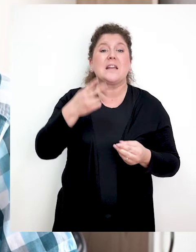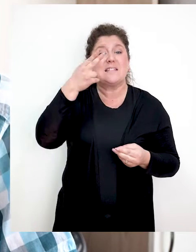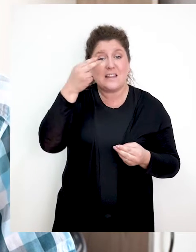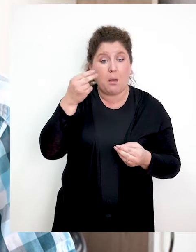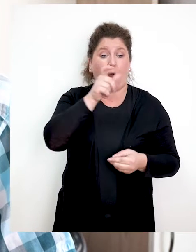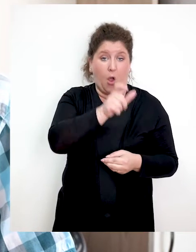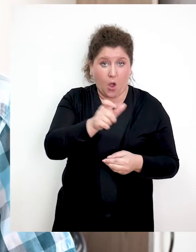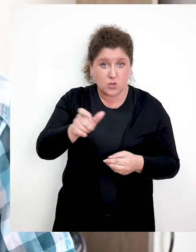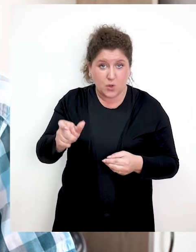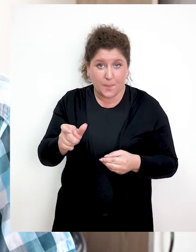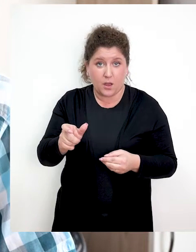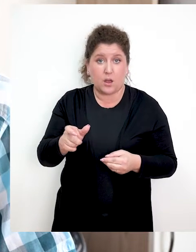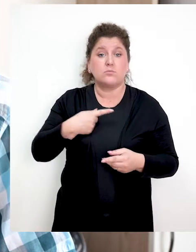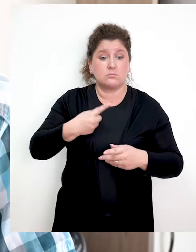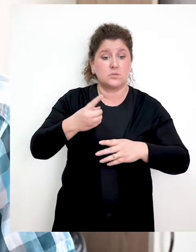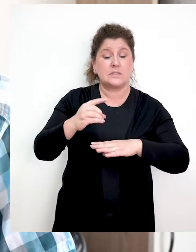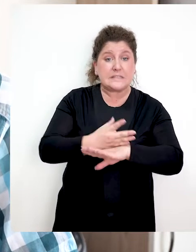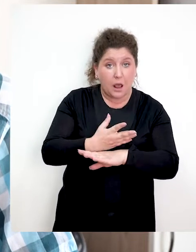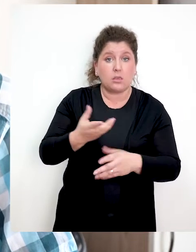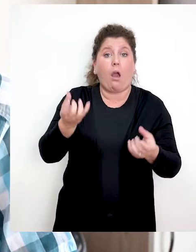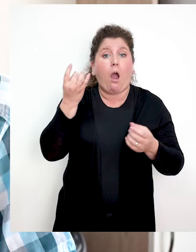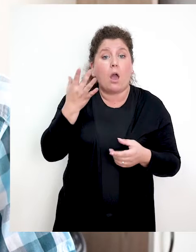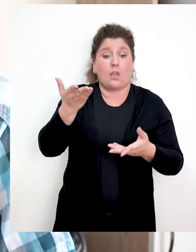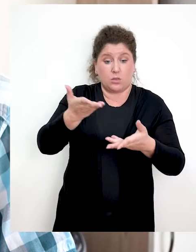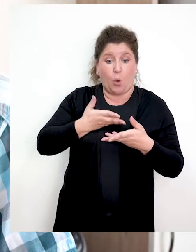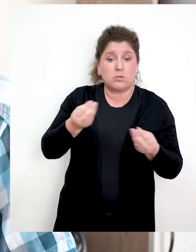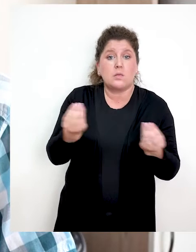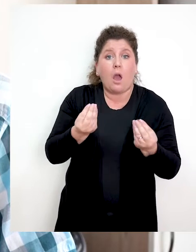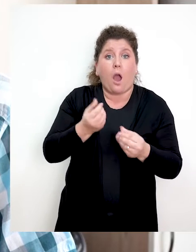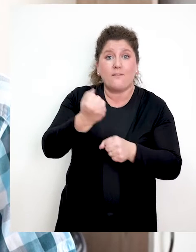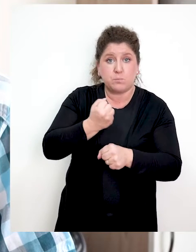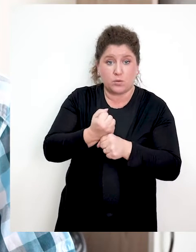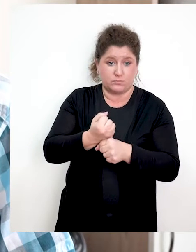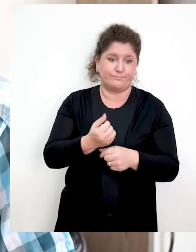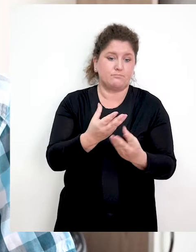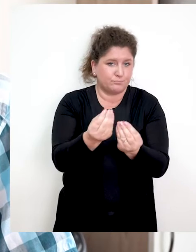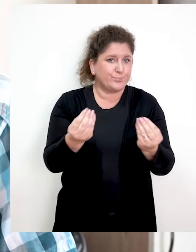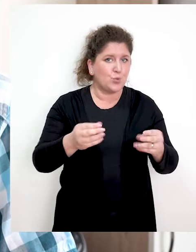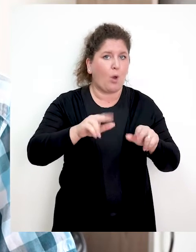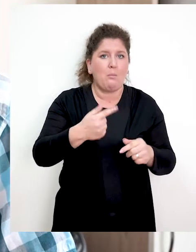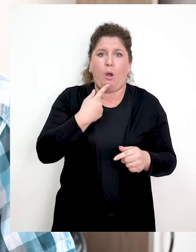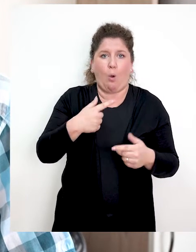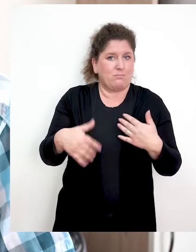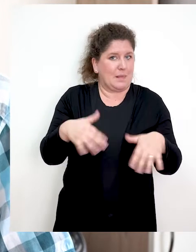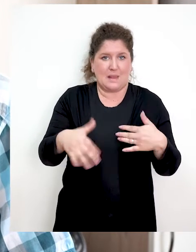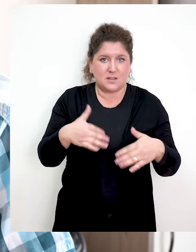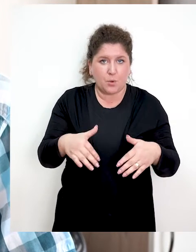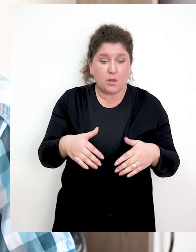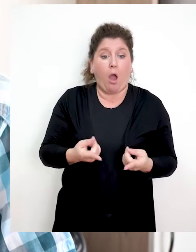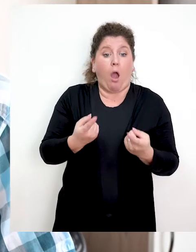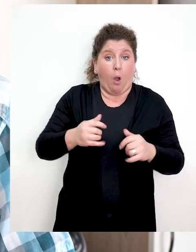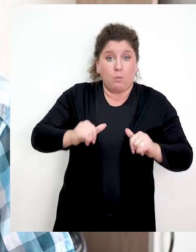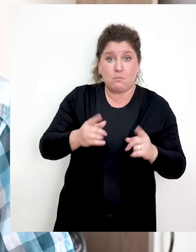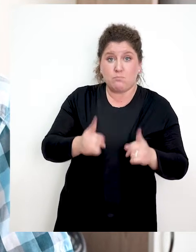koji smo zaposleni najčešće nemamo baš nekakve prevelike plaće, tako da nekako krpamo